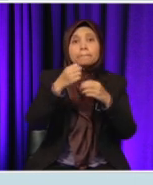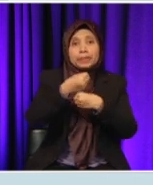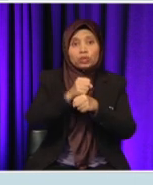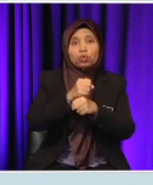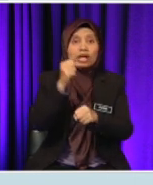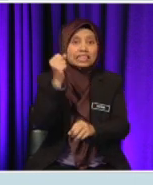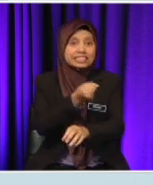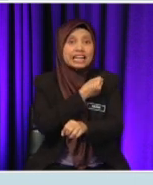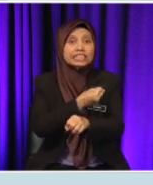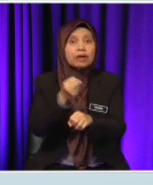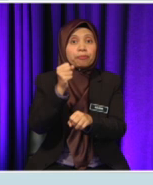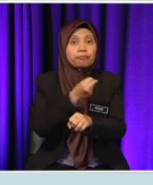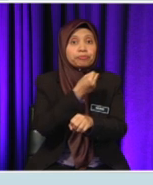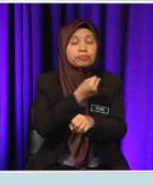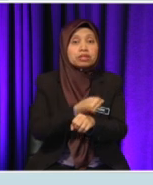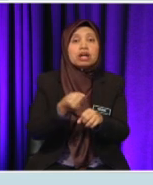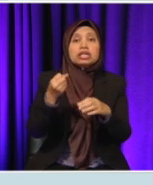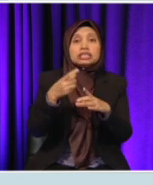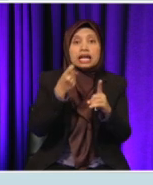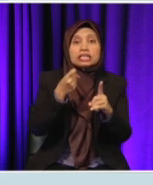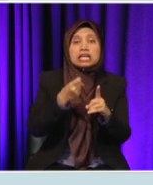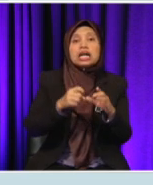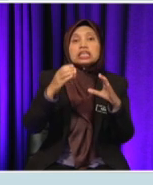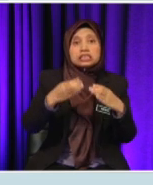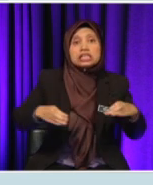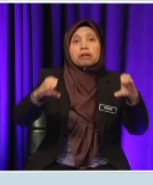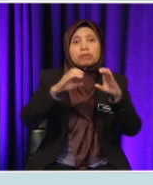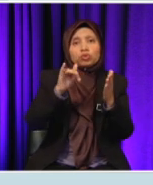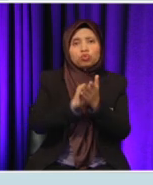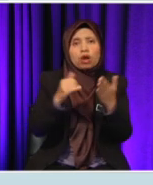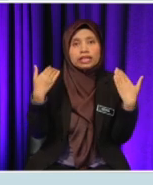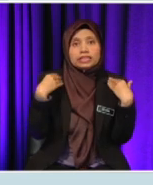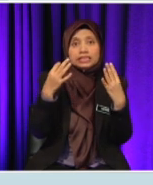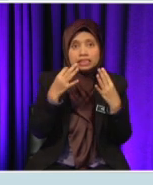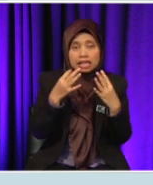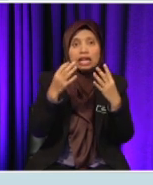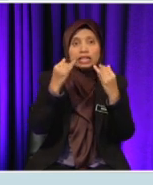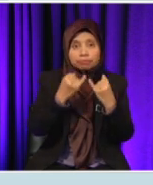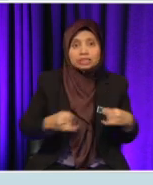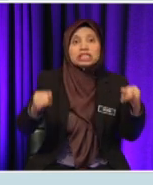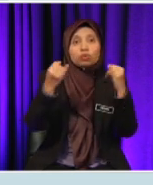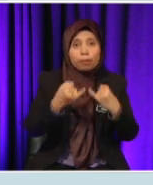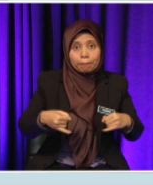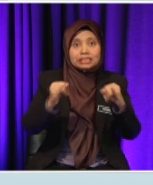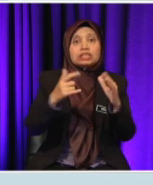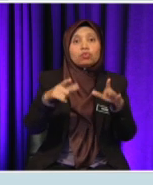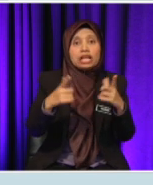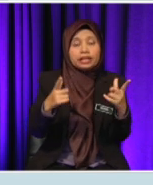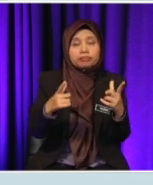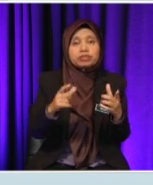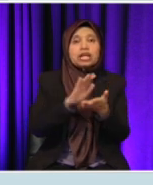Oke kita lihat daripada cerpen tersebut ada beberapa peristiwa ambil Jadikan Dia dalam bentuk saja